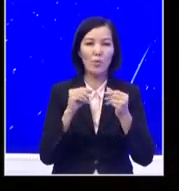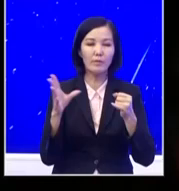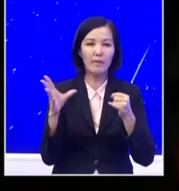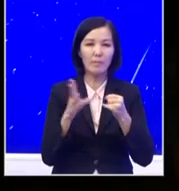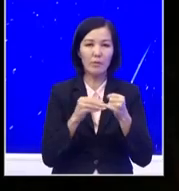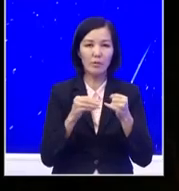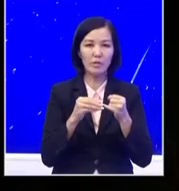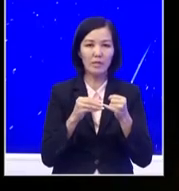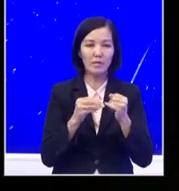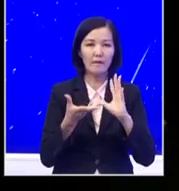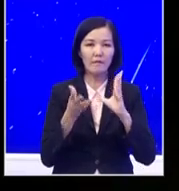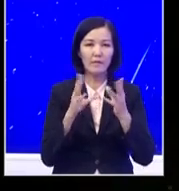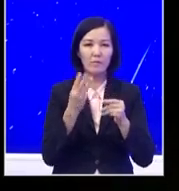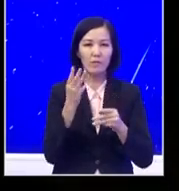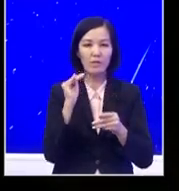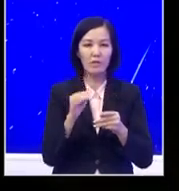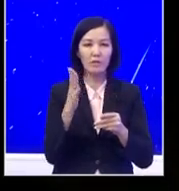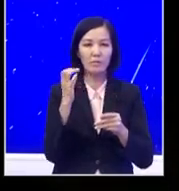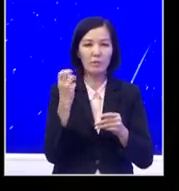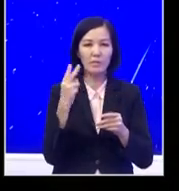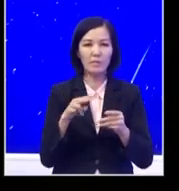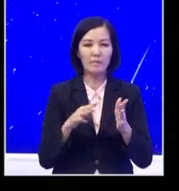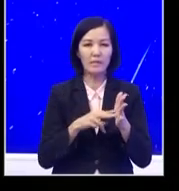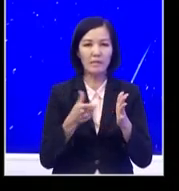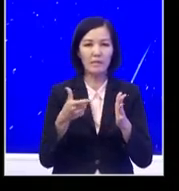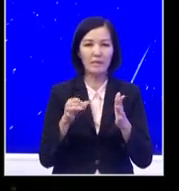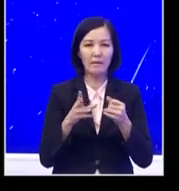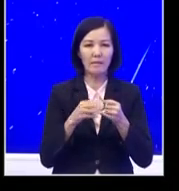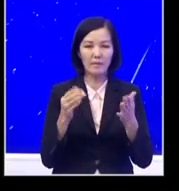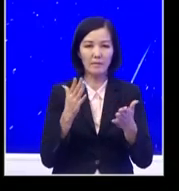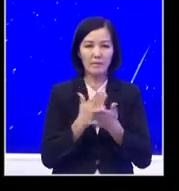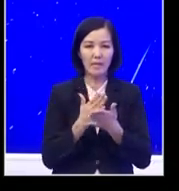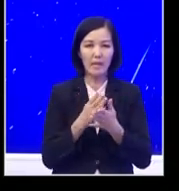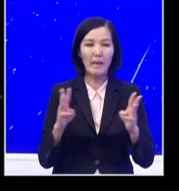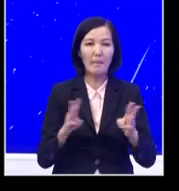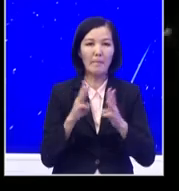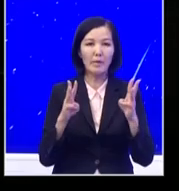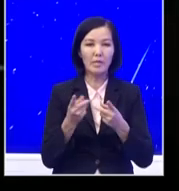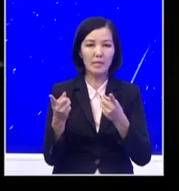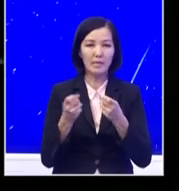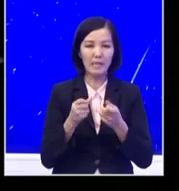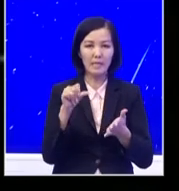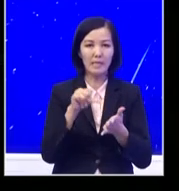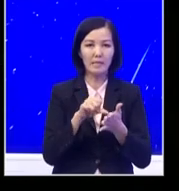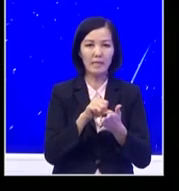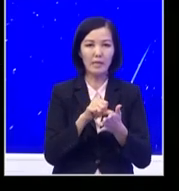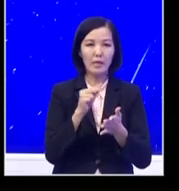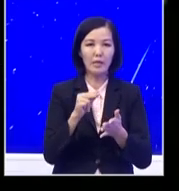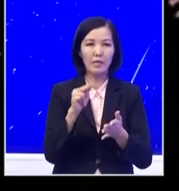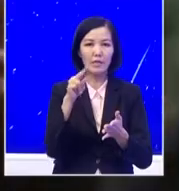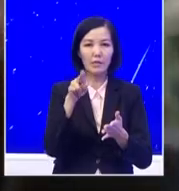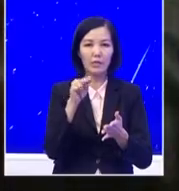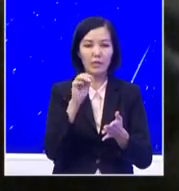степных пожаров составила 3537 гектаров. В ликвидации пожаров задействованы силы и средства